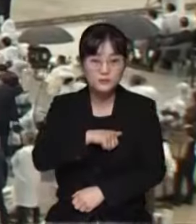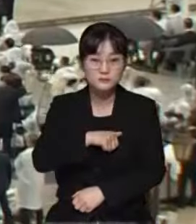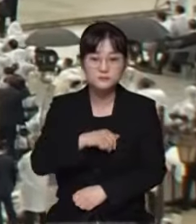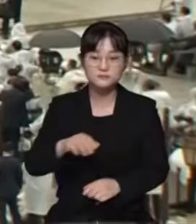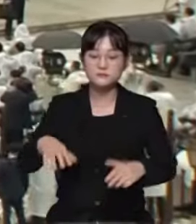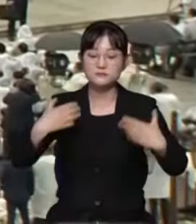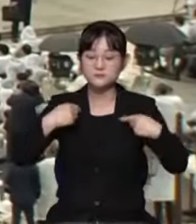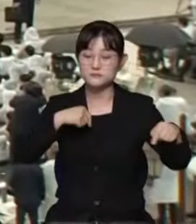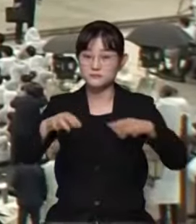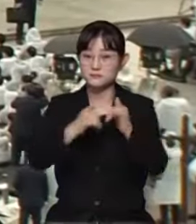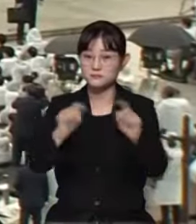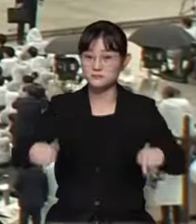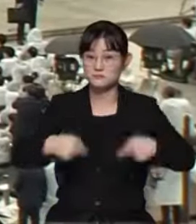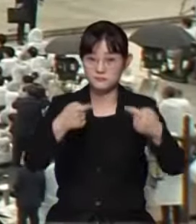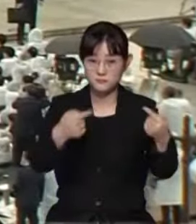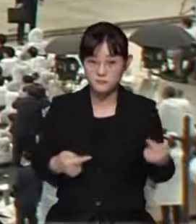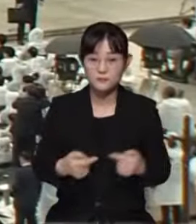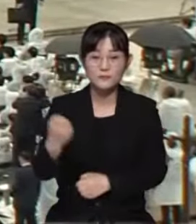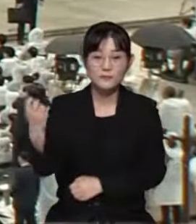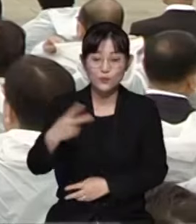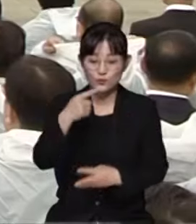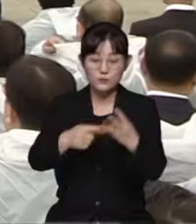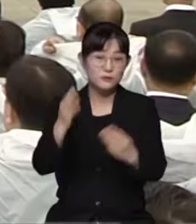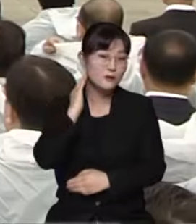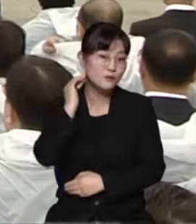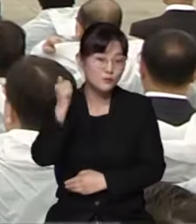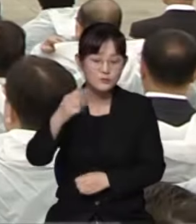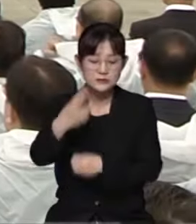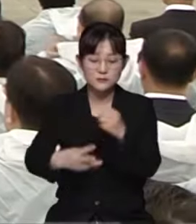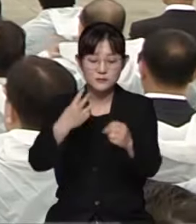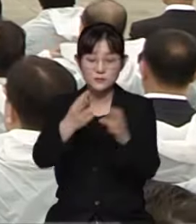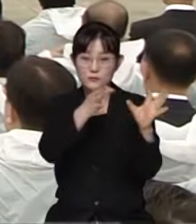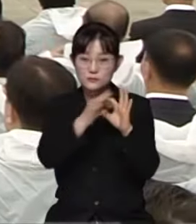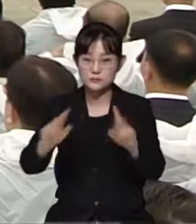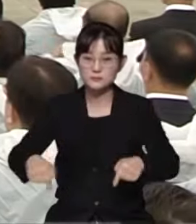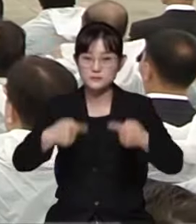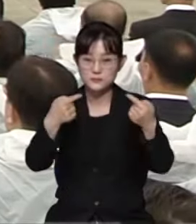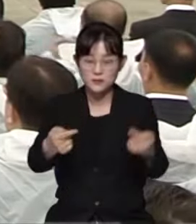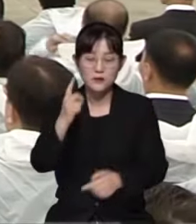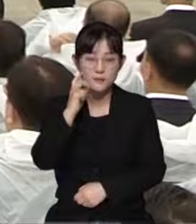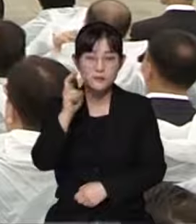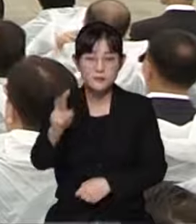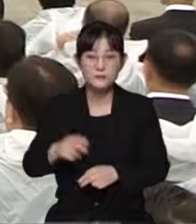인사가 총집결할 예정인 가운데 윤석열 대통령도 3년 연속 참석할 것으로